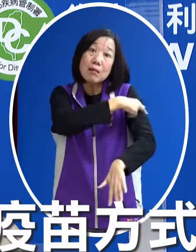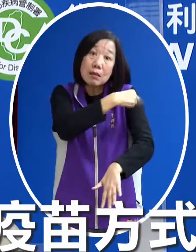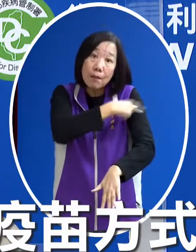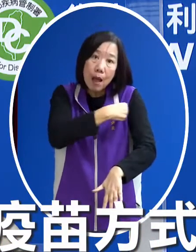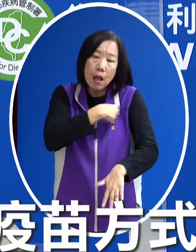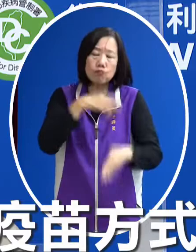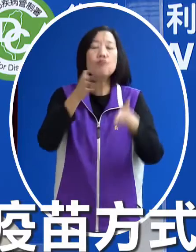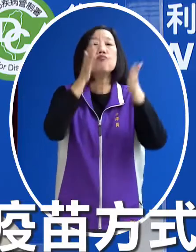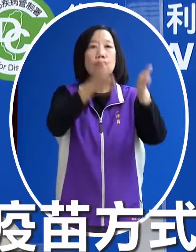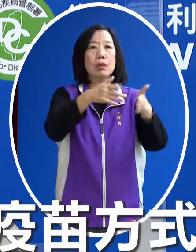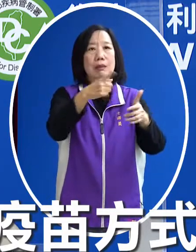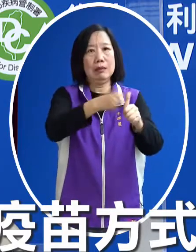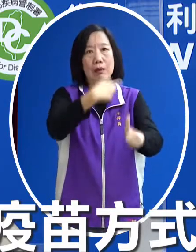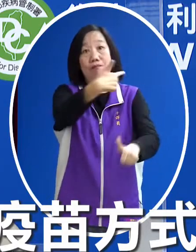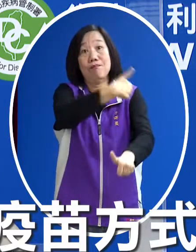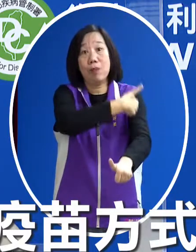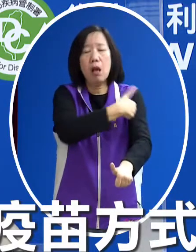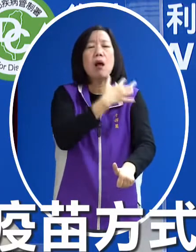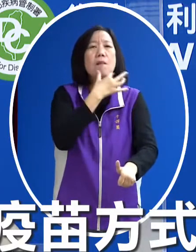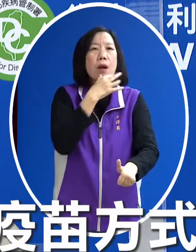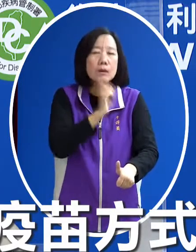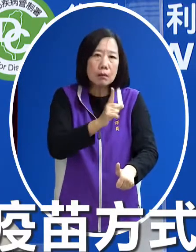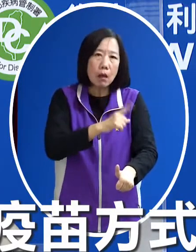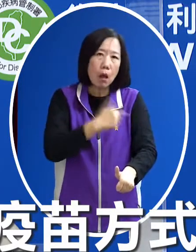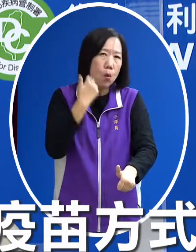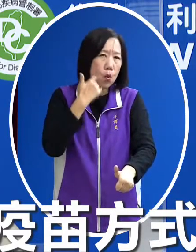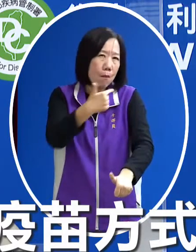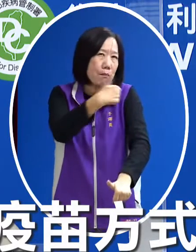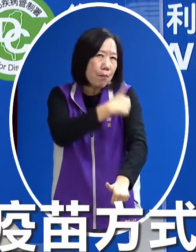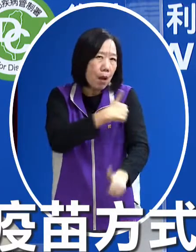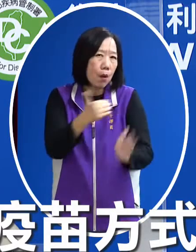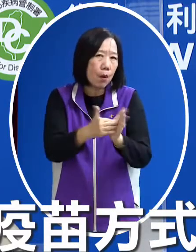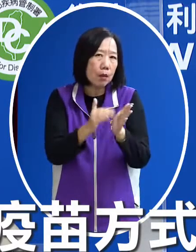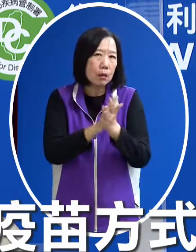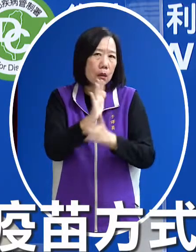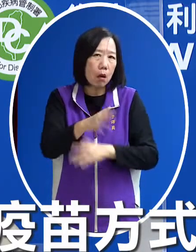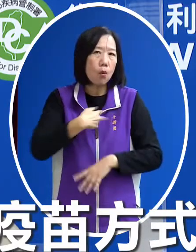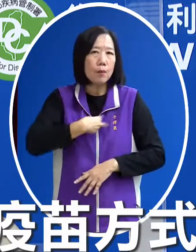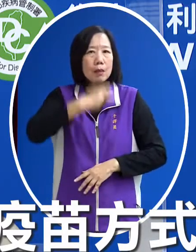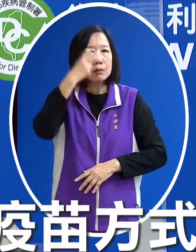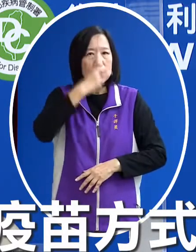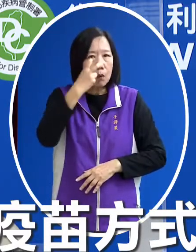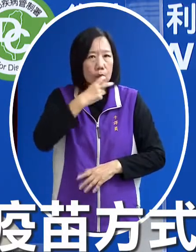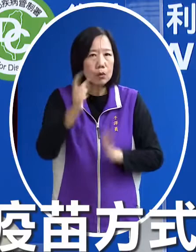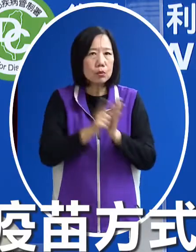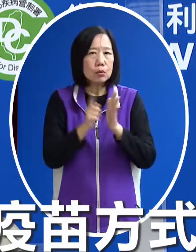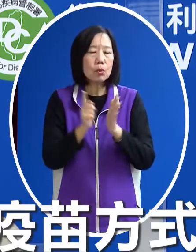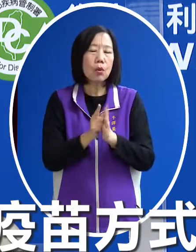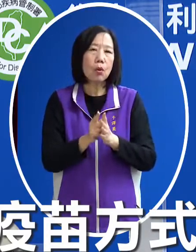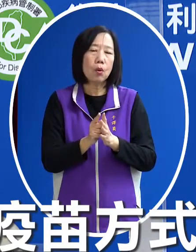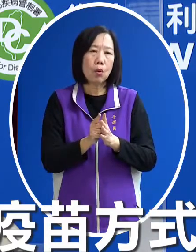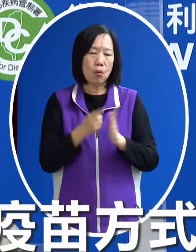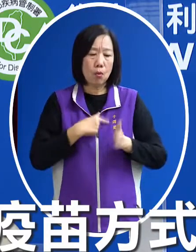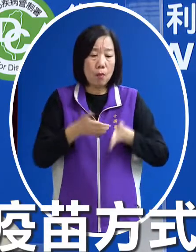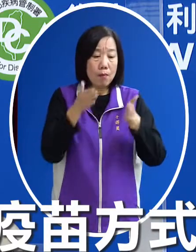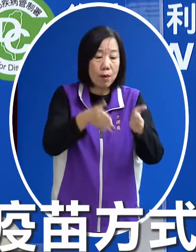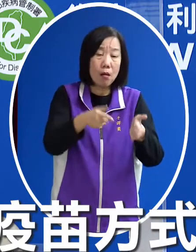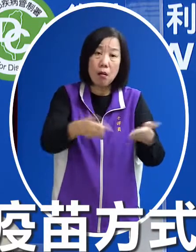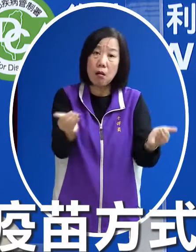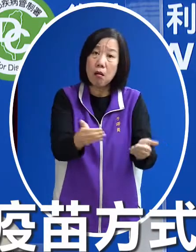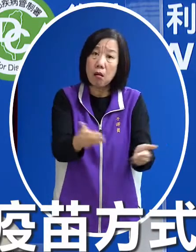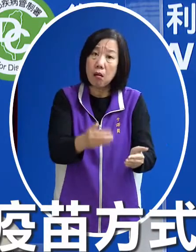那以免就是说这个在照顾的这个正在照顾这个病人的时